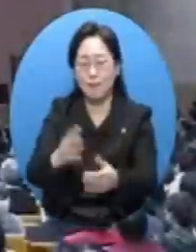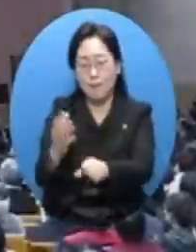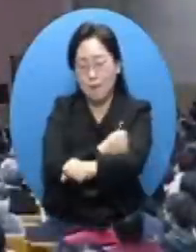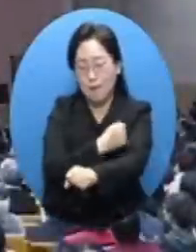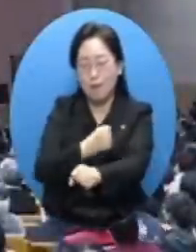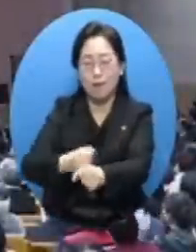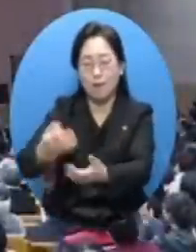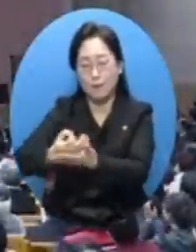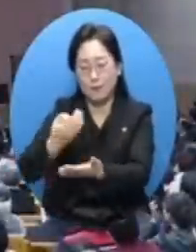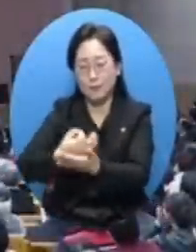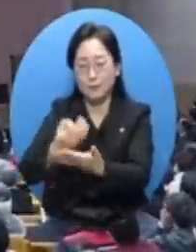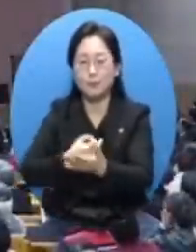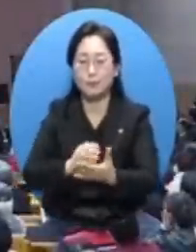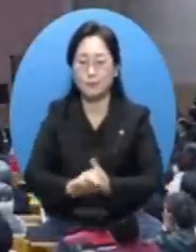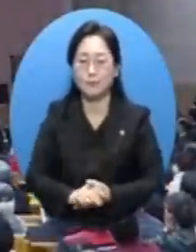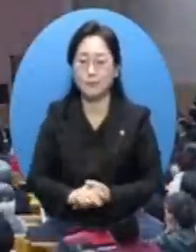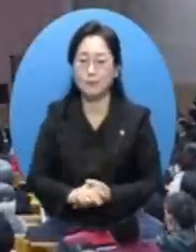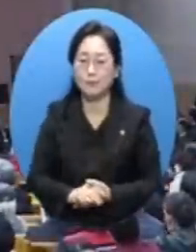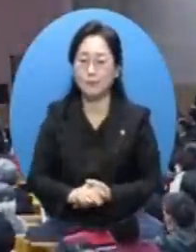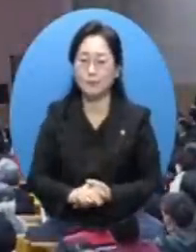부장은 아닙니다.